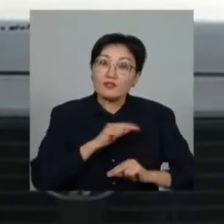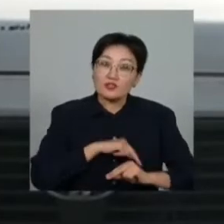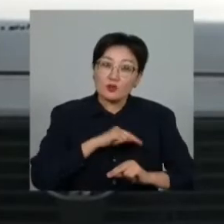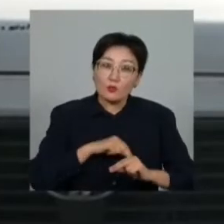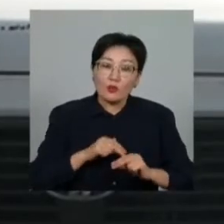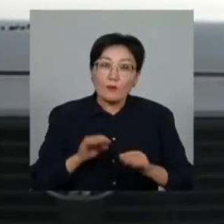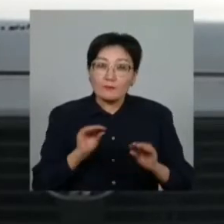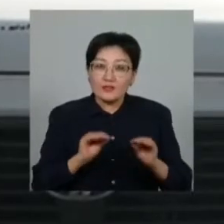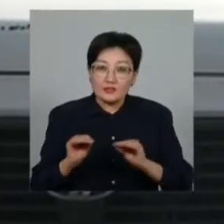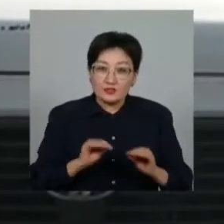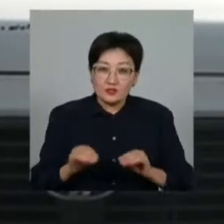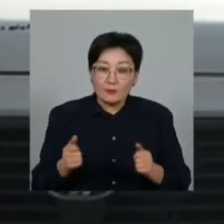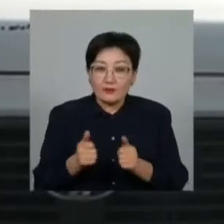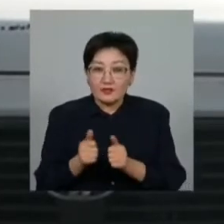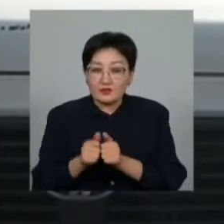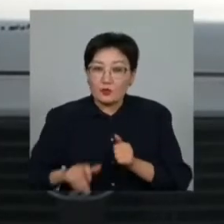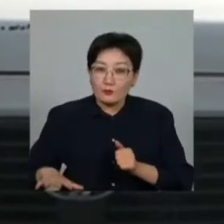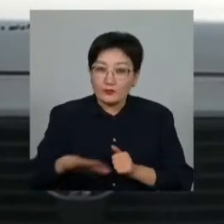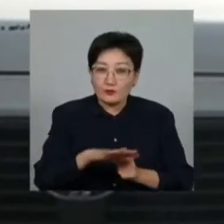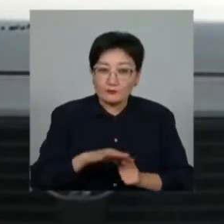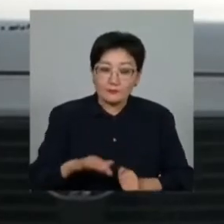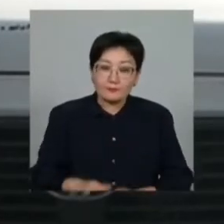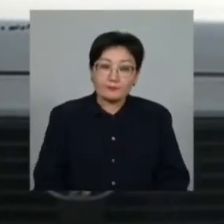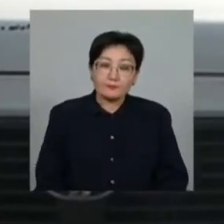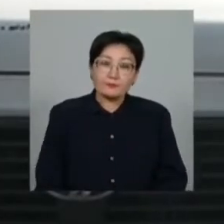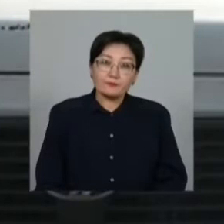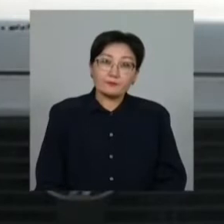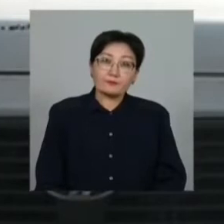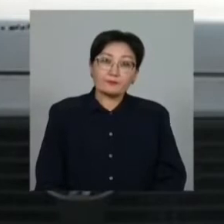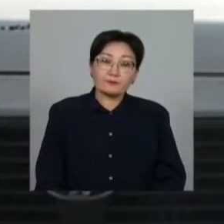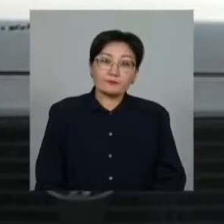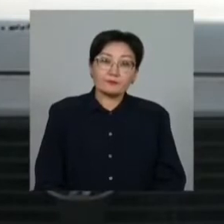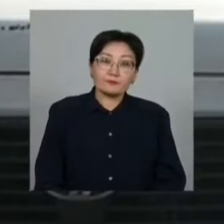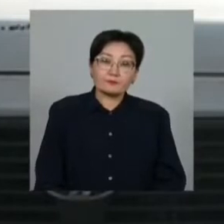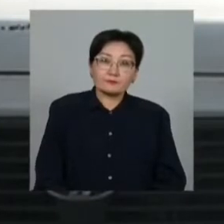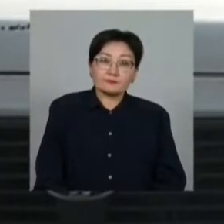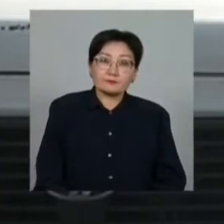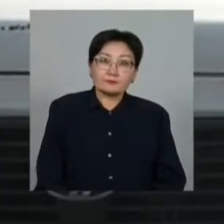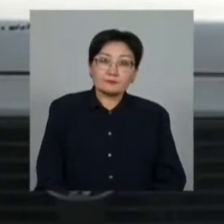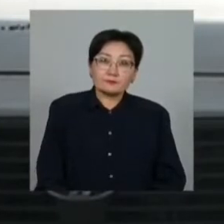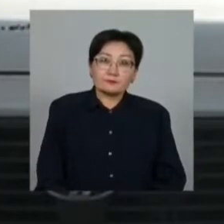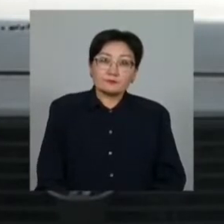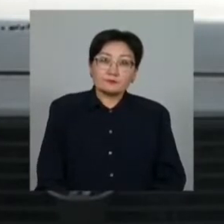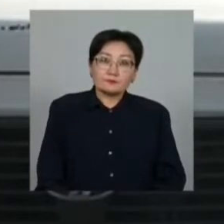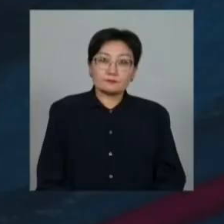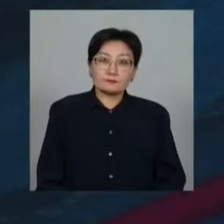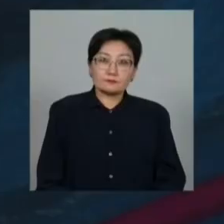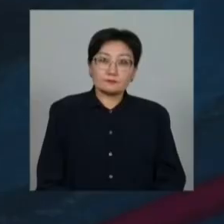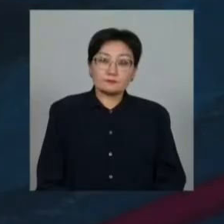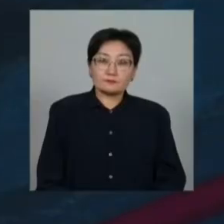благоустройству прилегающих к аэропорту территорий романа щенка арсен сам добавив телеканал алматы